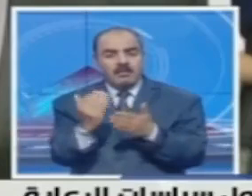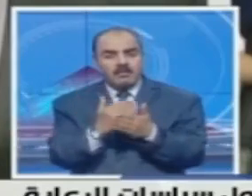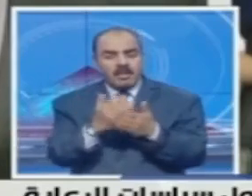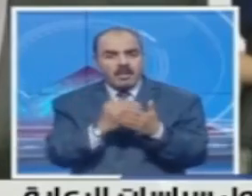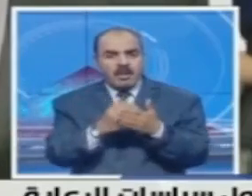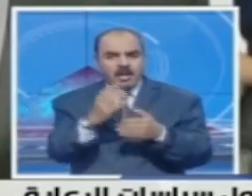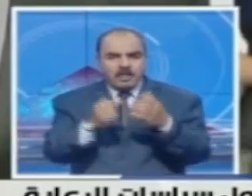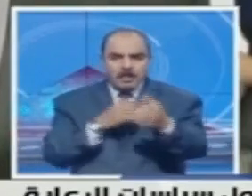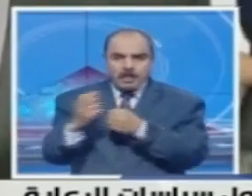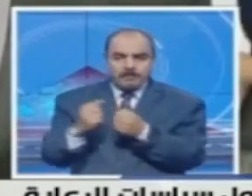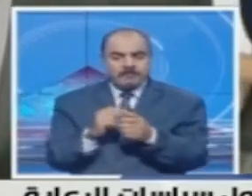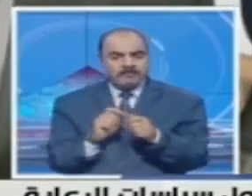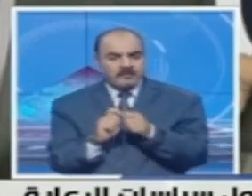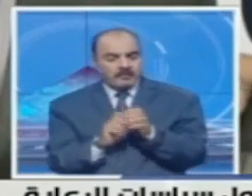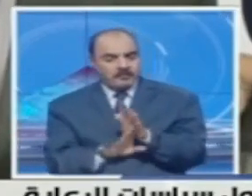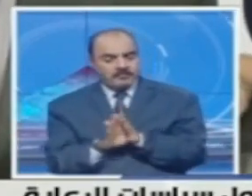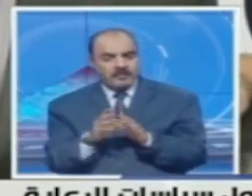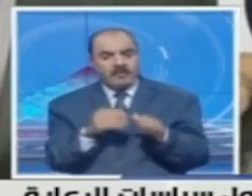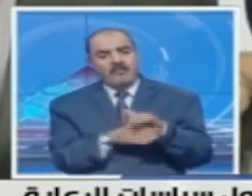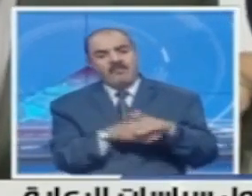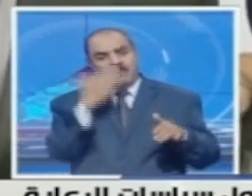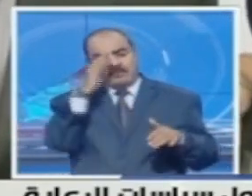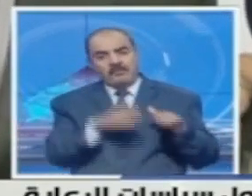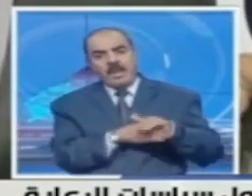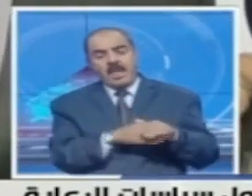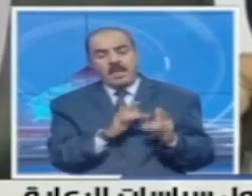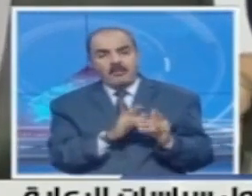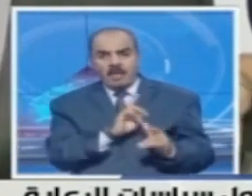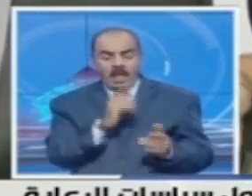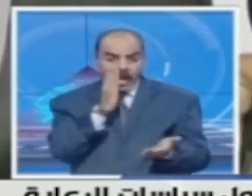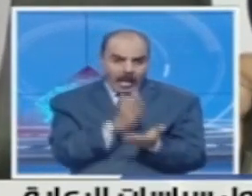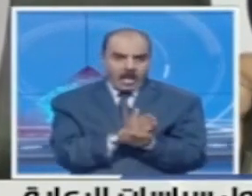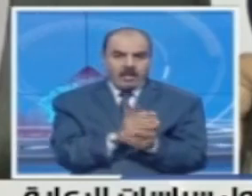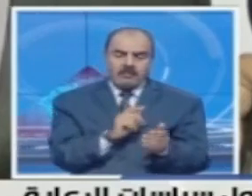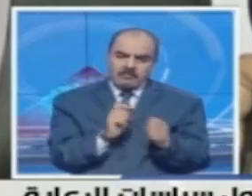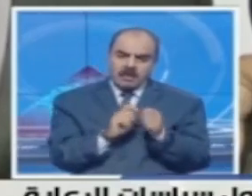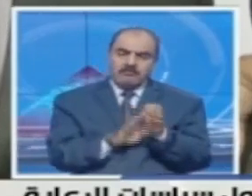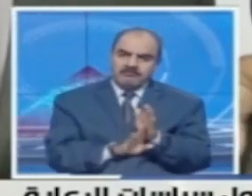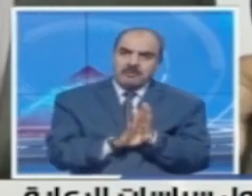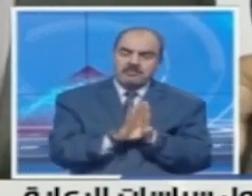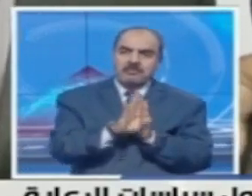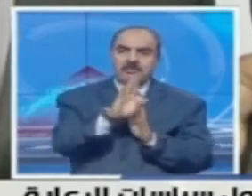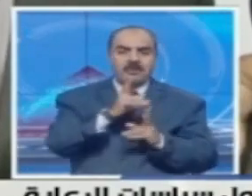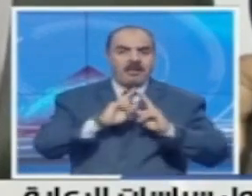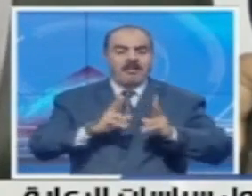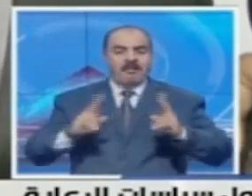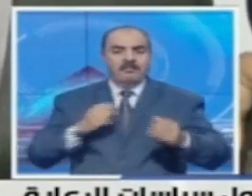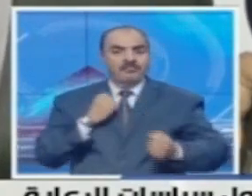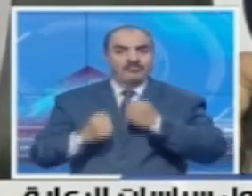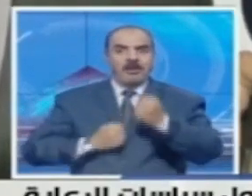منهج تنموي، احنا بنتكلم على حقوقهم وان هم ينموا ونوصل فيهم لأقصى